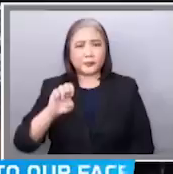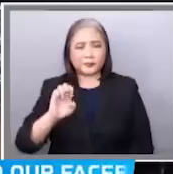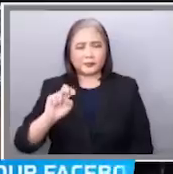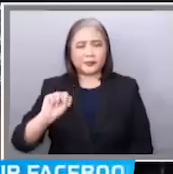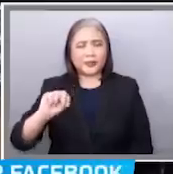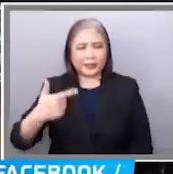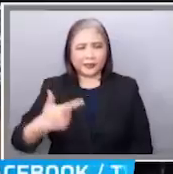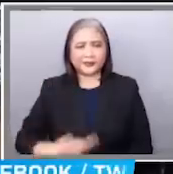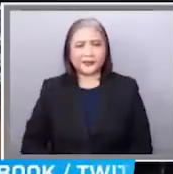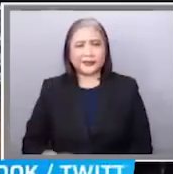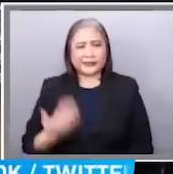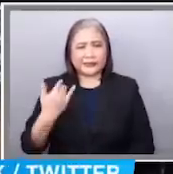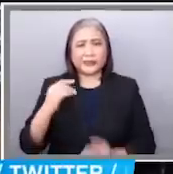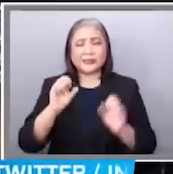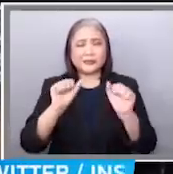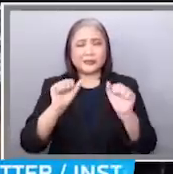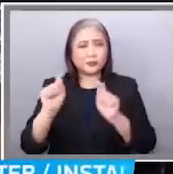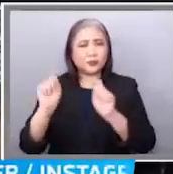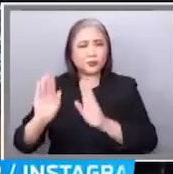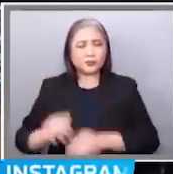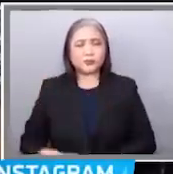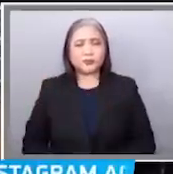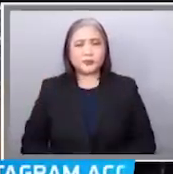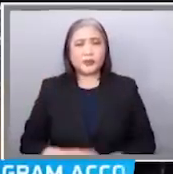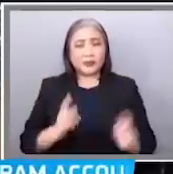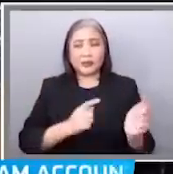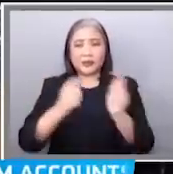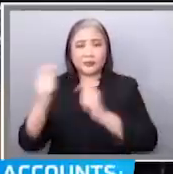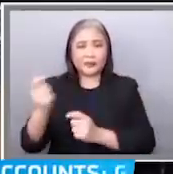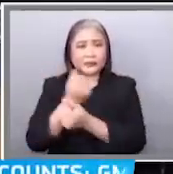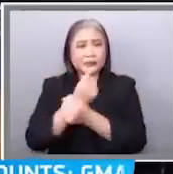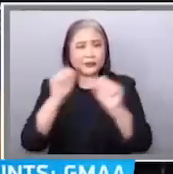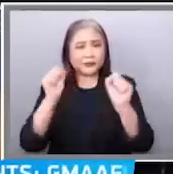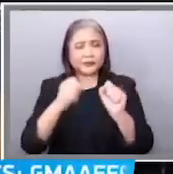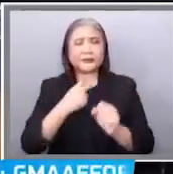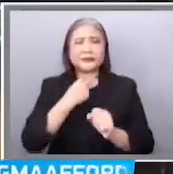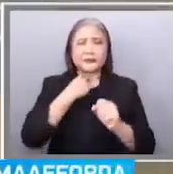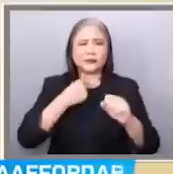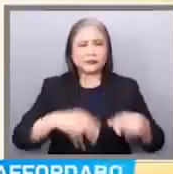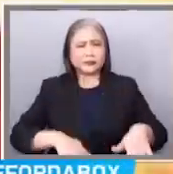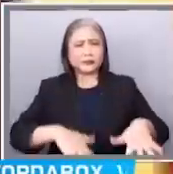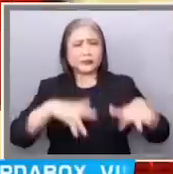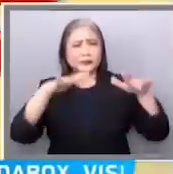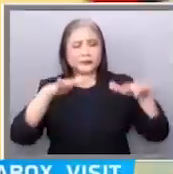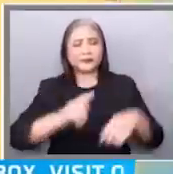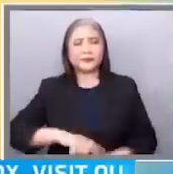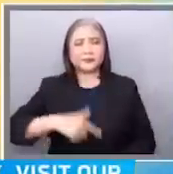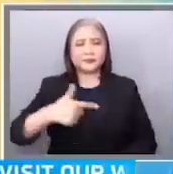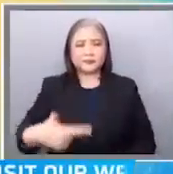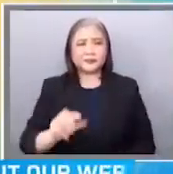May mga inilikas at nirescue ng natrap sa baha. Balita hatid ni Maris Umali.